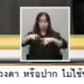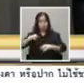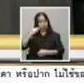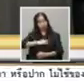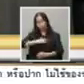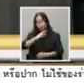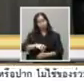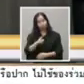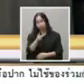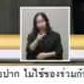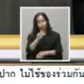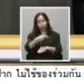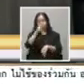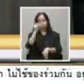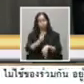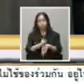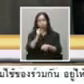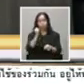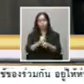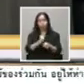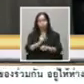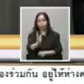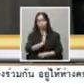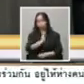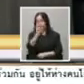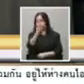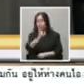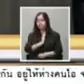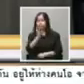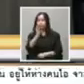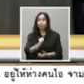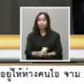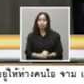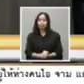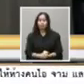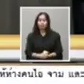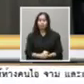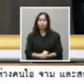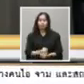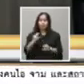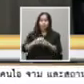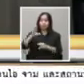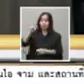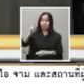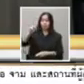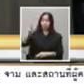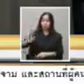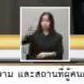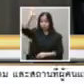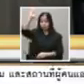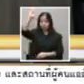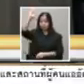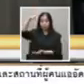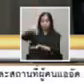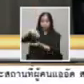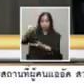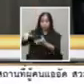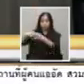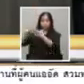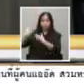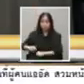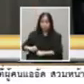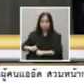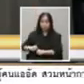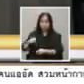ว่าท่านประธานปฏิบัติตนไม่เป็นกลางท่านชินวรลุกขึ้นประท้วงด้วยความเคารพท่านก้นยังไม่ทันพ้นจากเก้